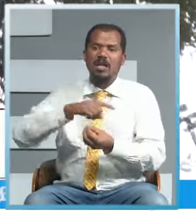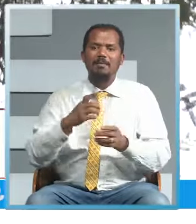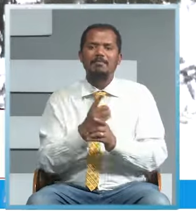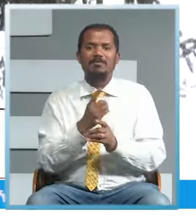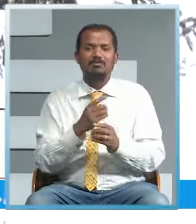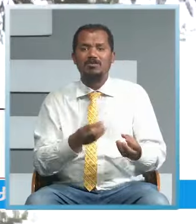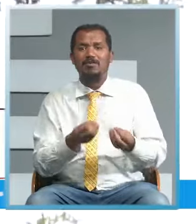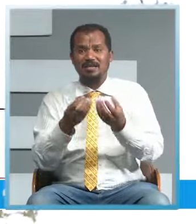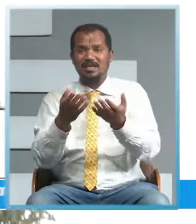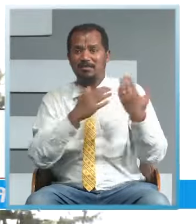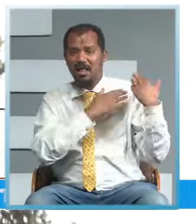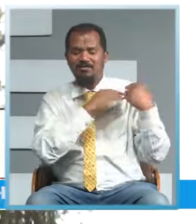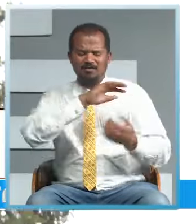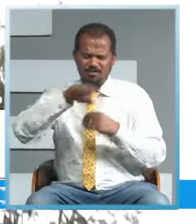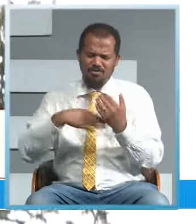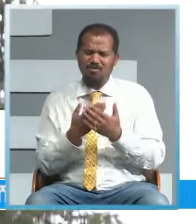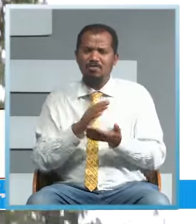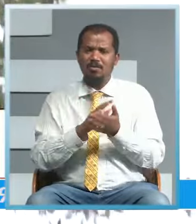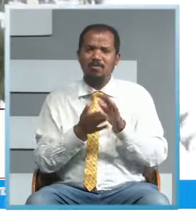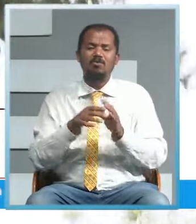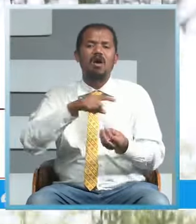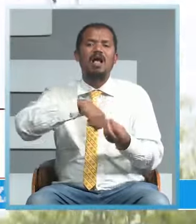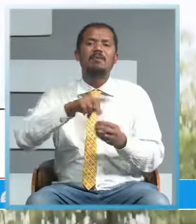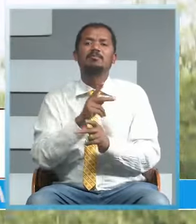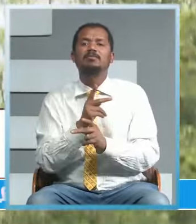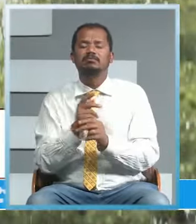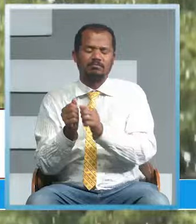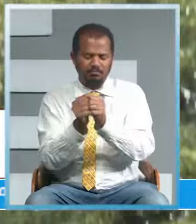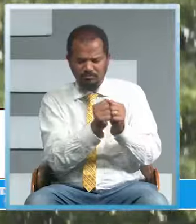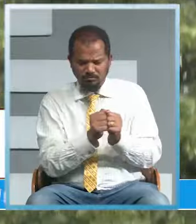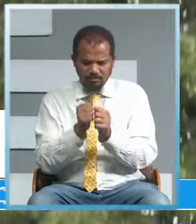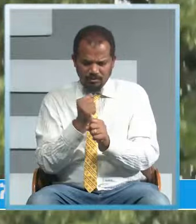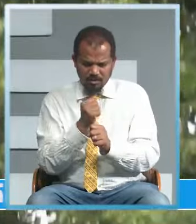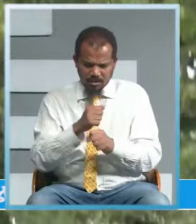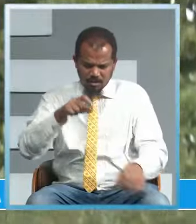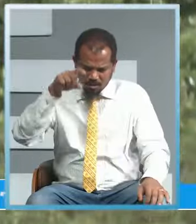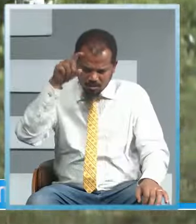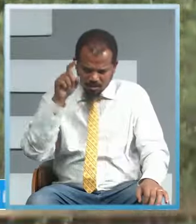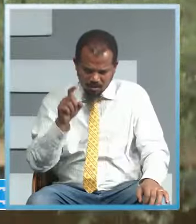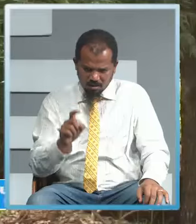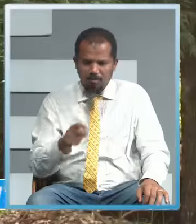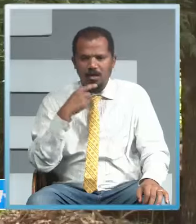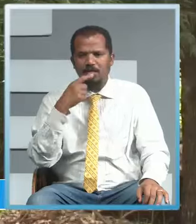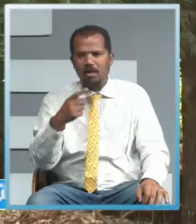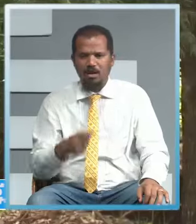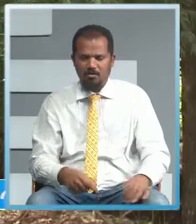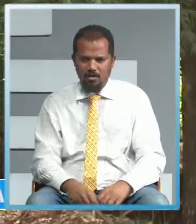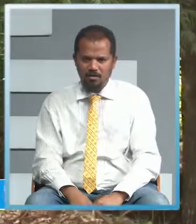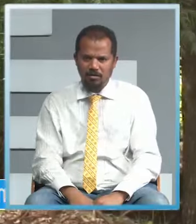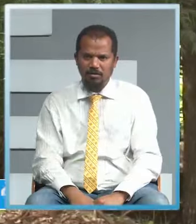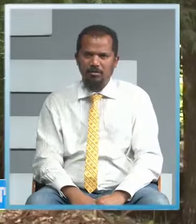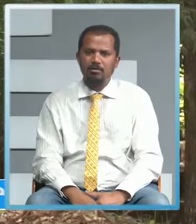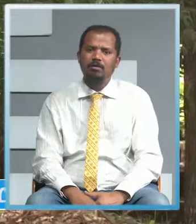የአካባቢ ተፈጥሮን የማስረከብ ኃላፊነት የሁሉም በመሆኑ ለአካባቢ ጥበቃ በጋራ ሊሰራ እንደሚገባም ተገልጿል።